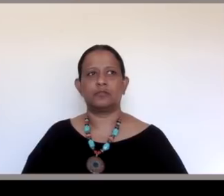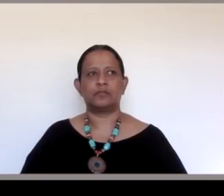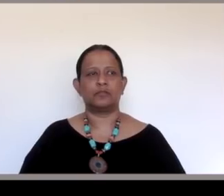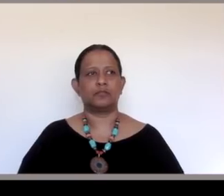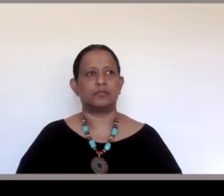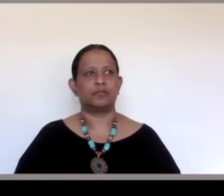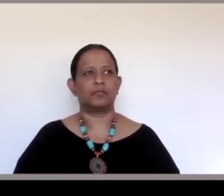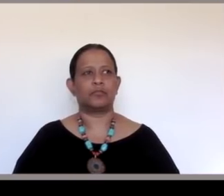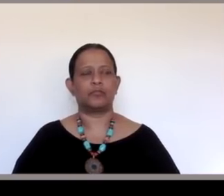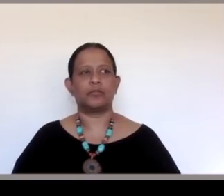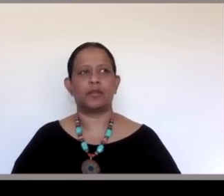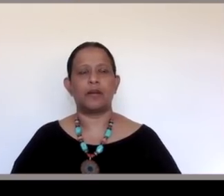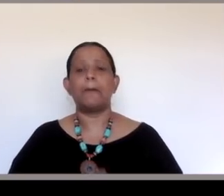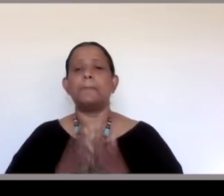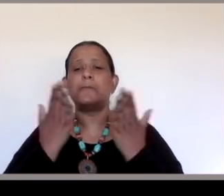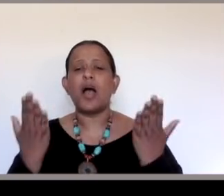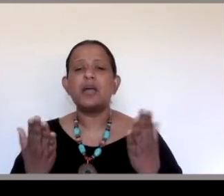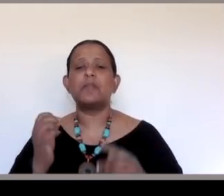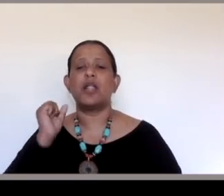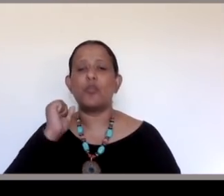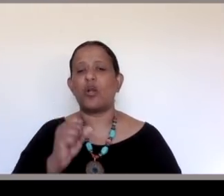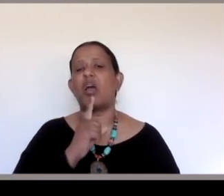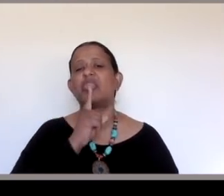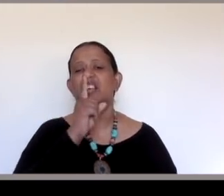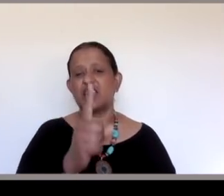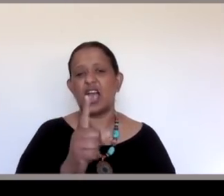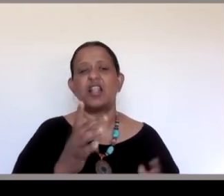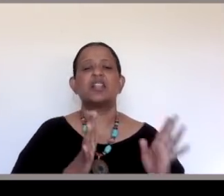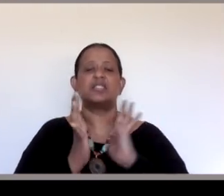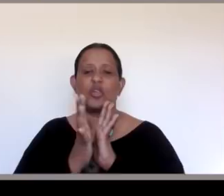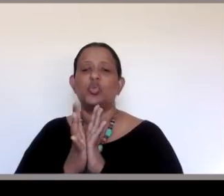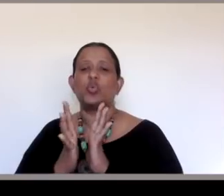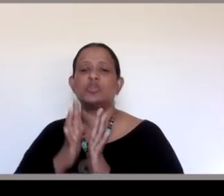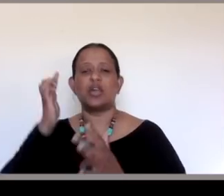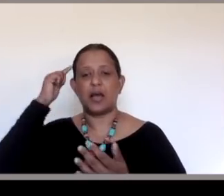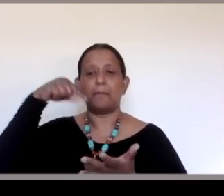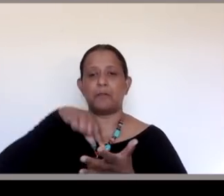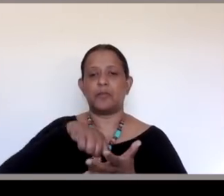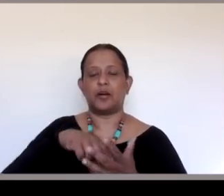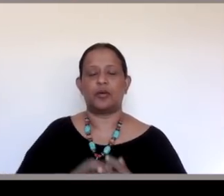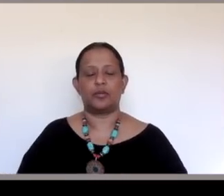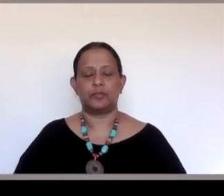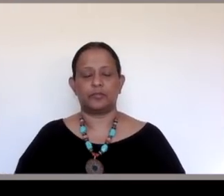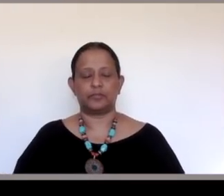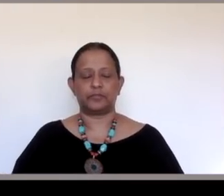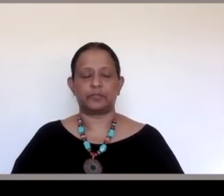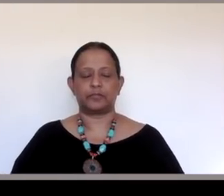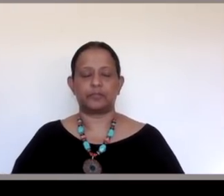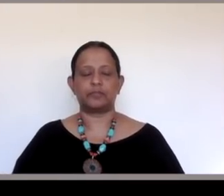எக்கம வச்சனை பாவிச்சு கருணவா தெக்கட்டமா ஆசீர்வாதத்தை குறித்தும் மிக உயர்ந்த நிலையில் இருக்கிற மகிழ்ச்சியை